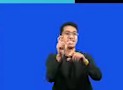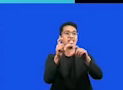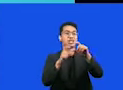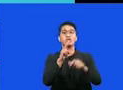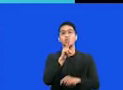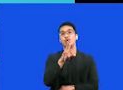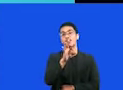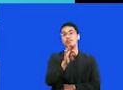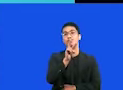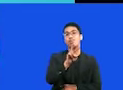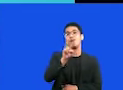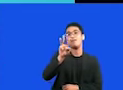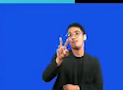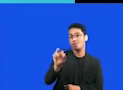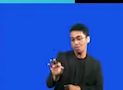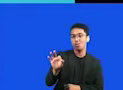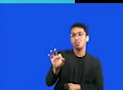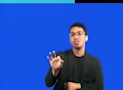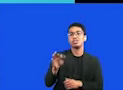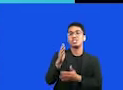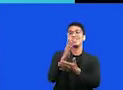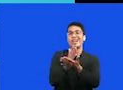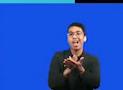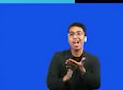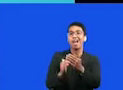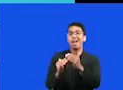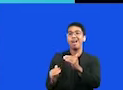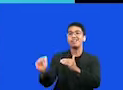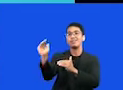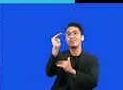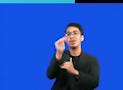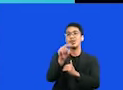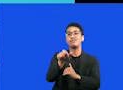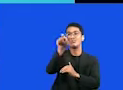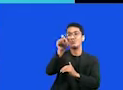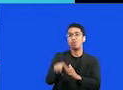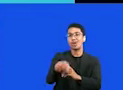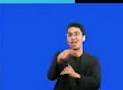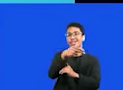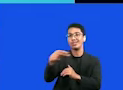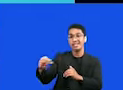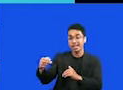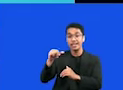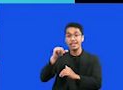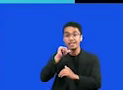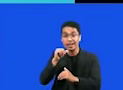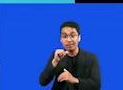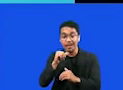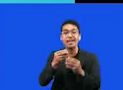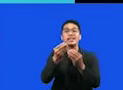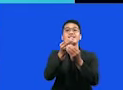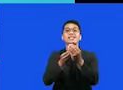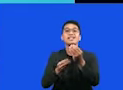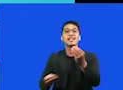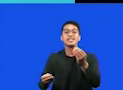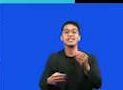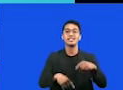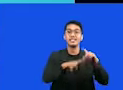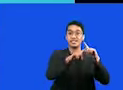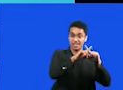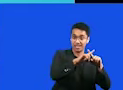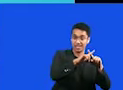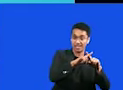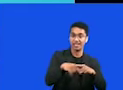bahwa separuh lebih orang Indonesia ini adalah generasi X dan generasi